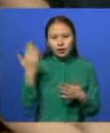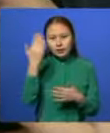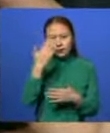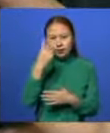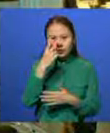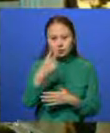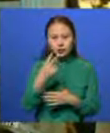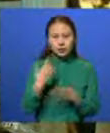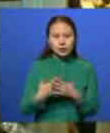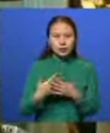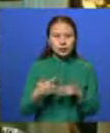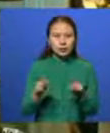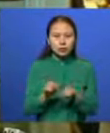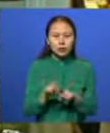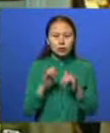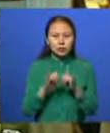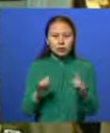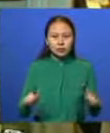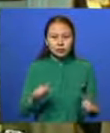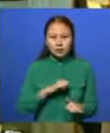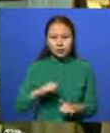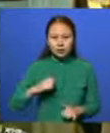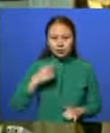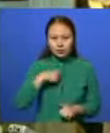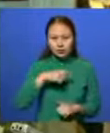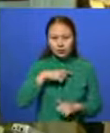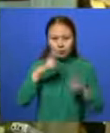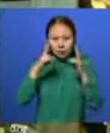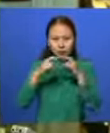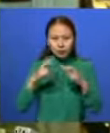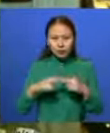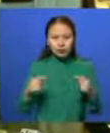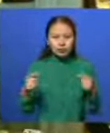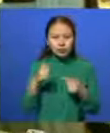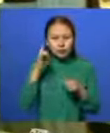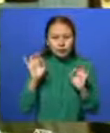өзінің мағынасын ақпаратты таратушының өзі сараптама жасап айқындауға тиіс.